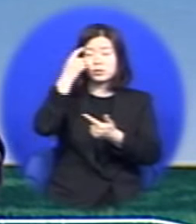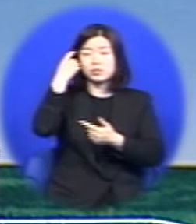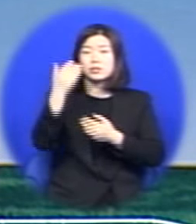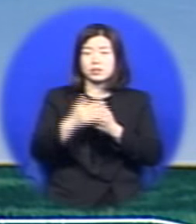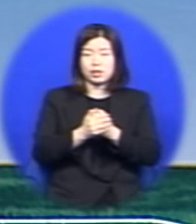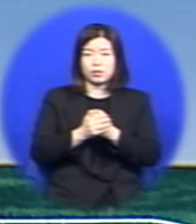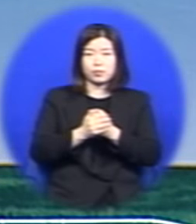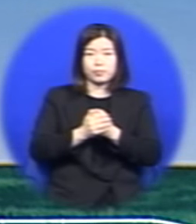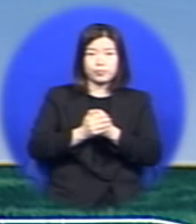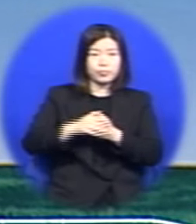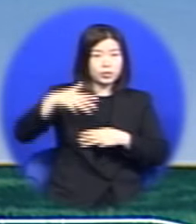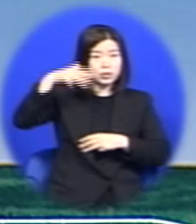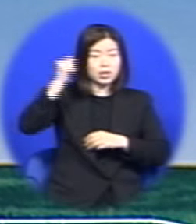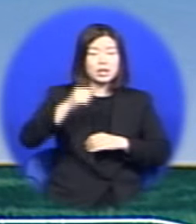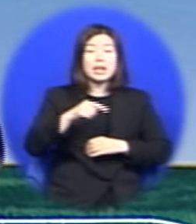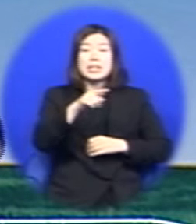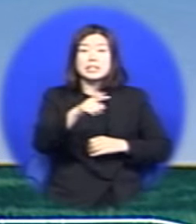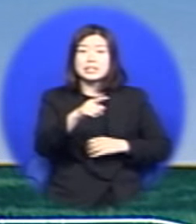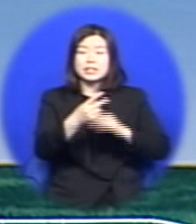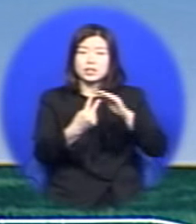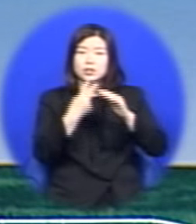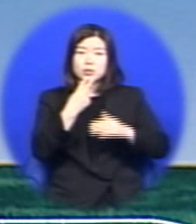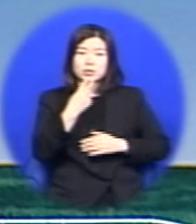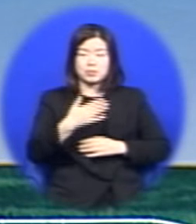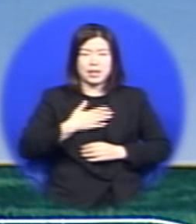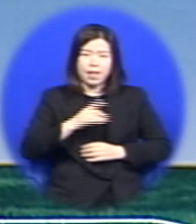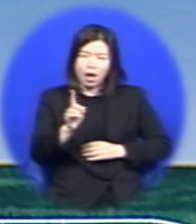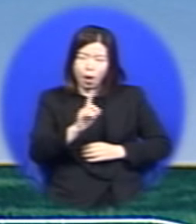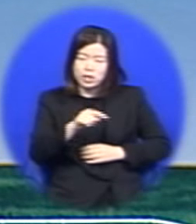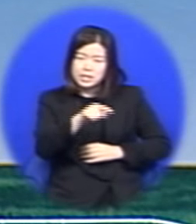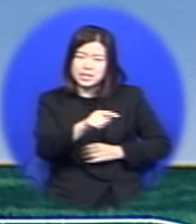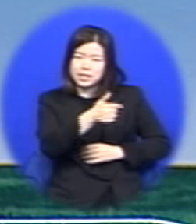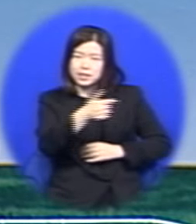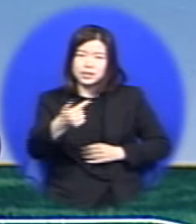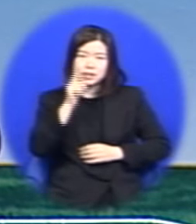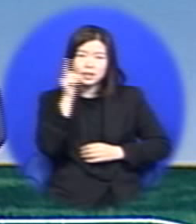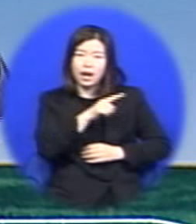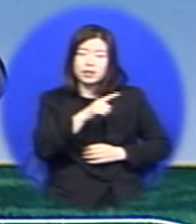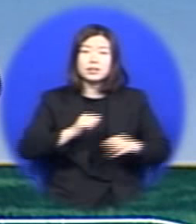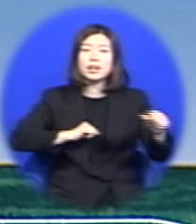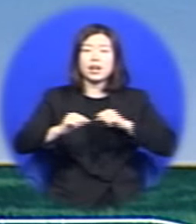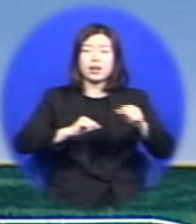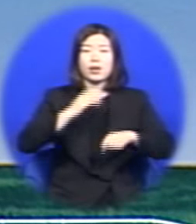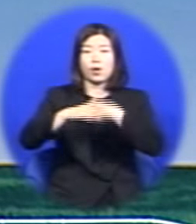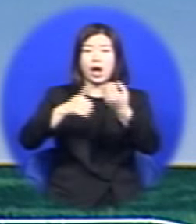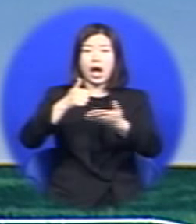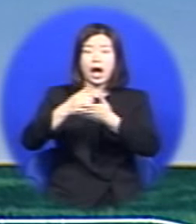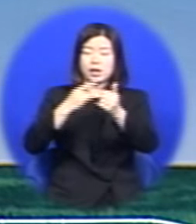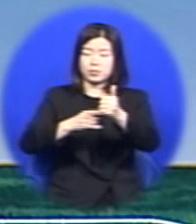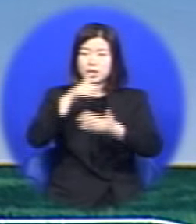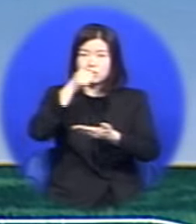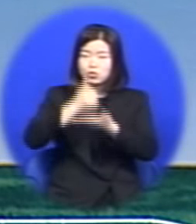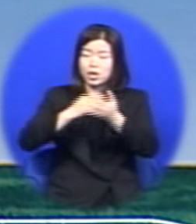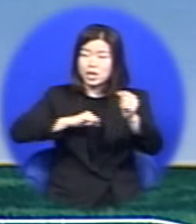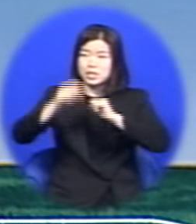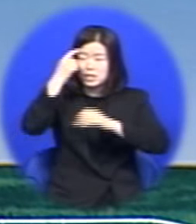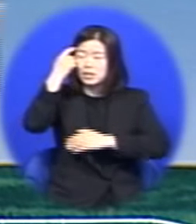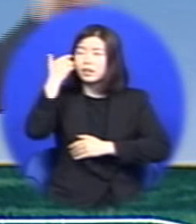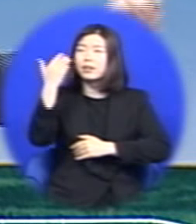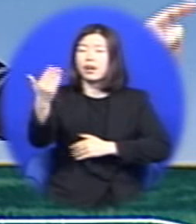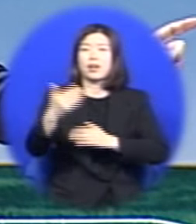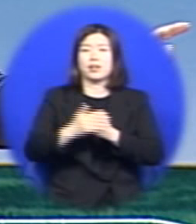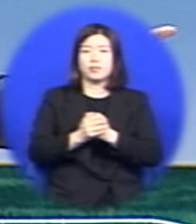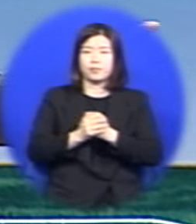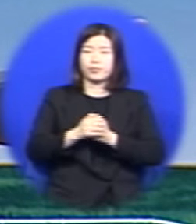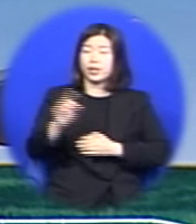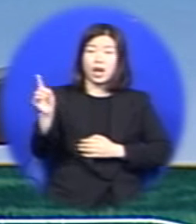39장 9절에 요셉이 그때 이렇게 말합니다. 내가 어찌 이 큰 악을 행하여 하나님께 죄를 지으리까?